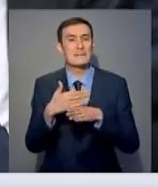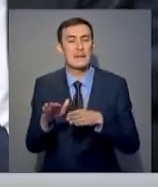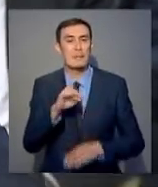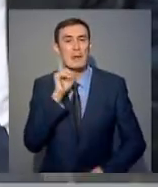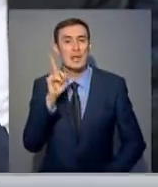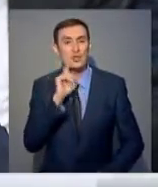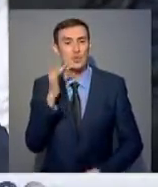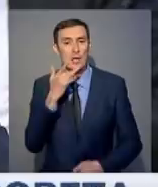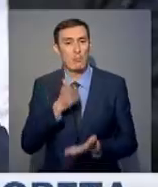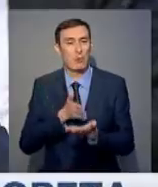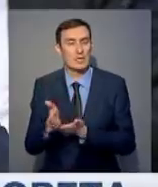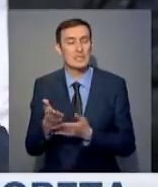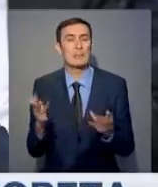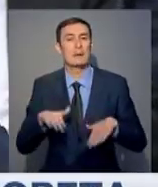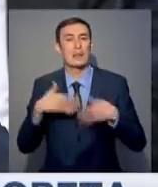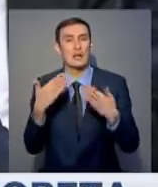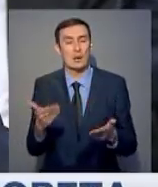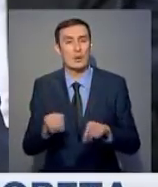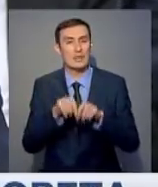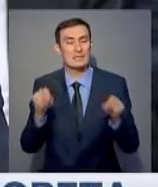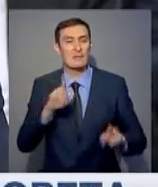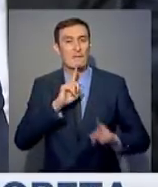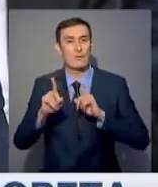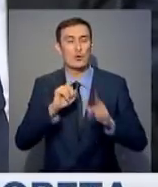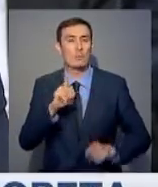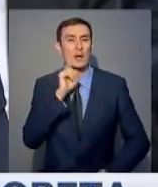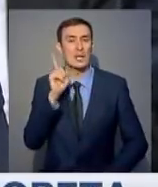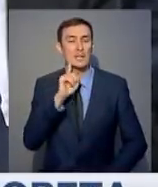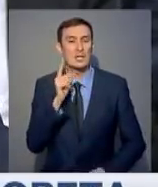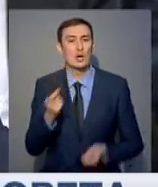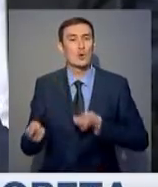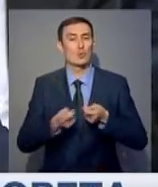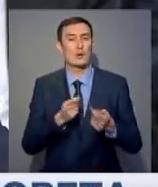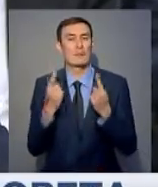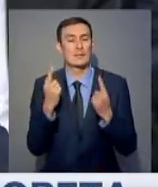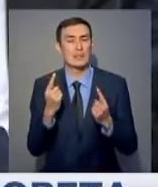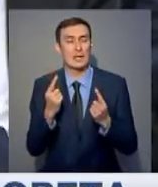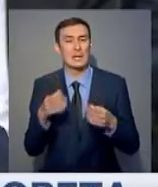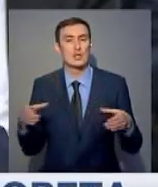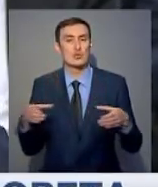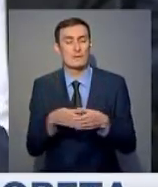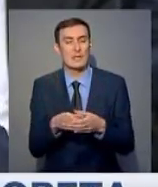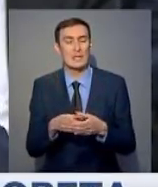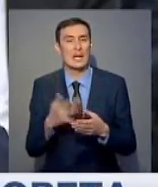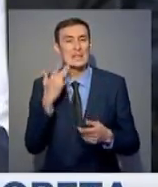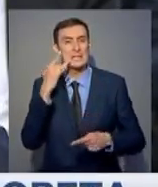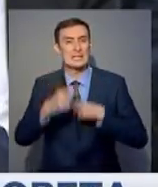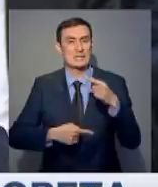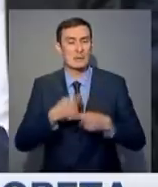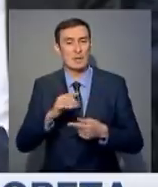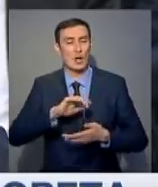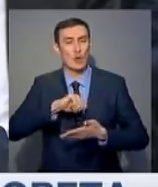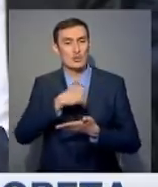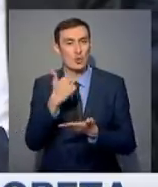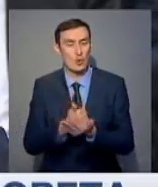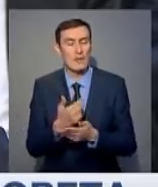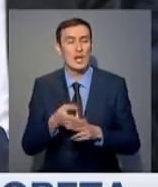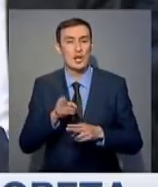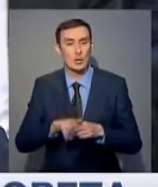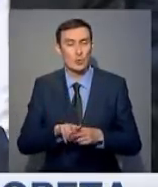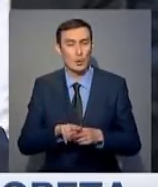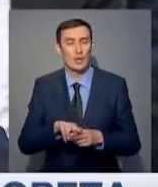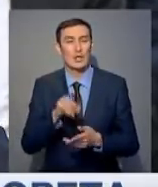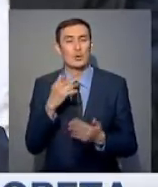политики предлагаю организовать форум молодых лидеров тюркского совета на системной основе в рамках которого